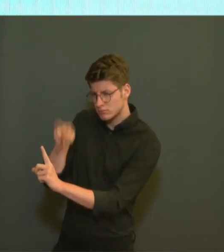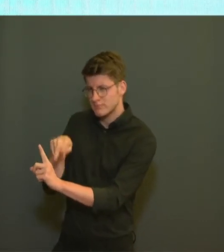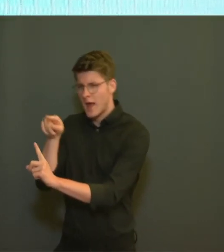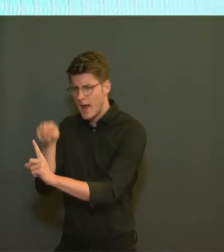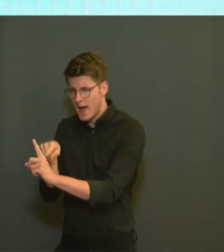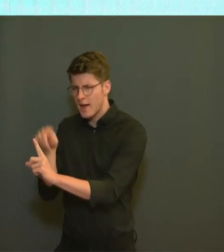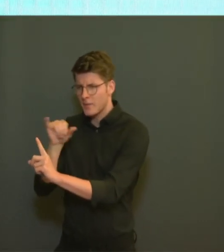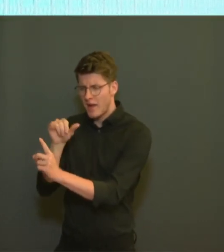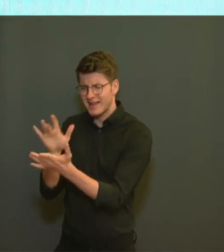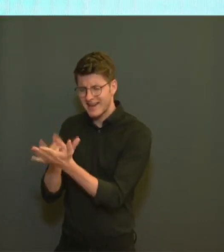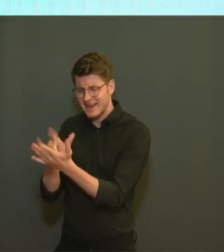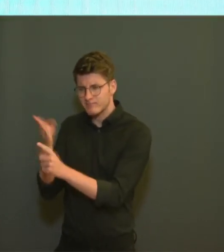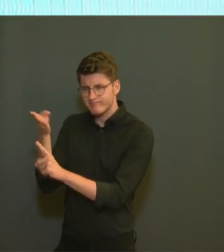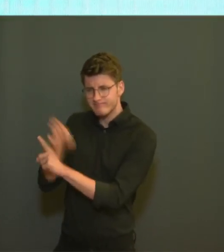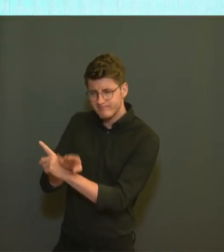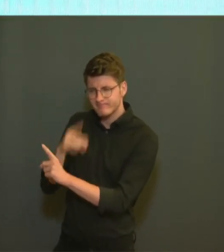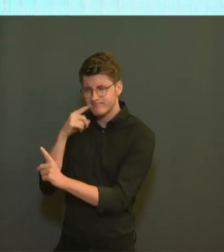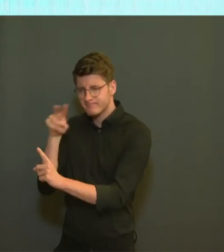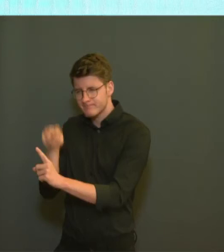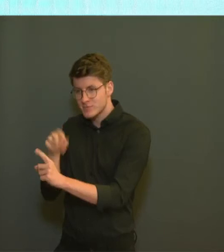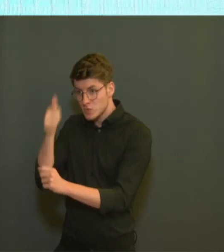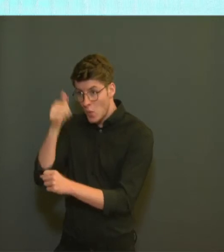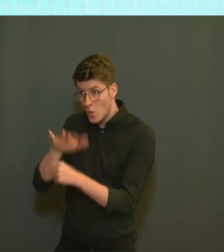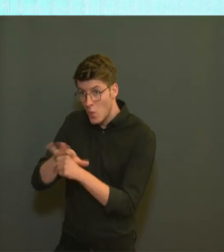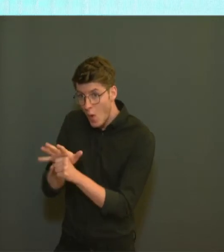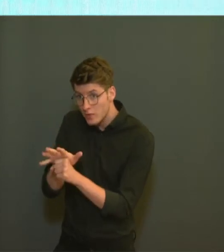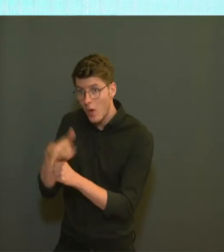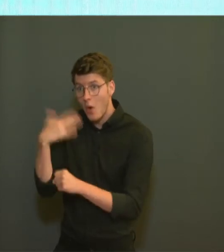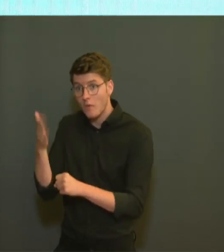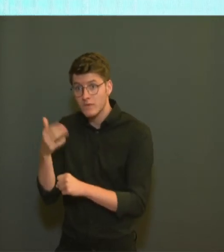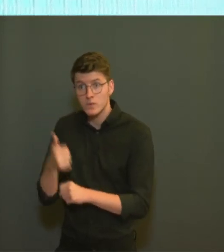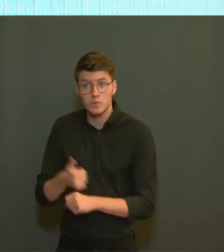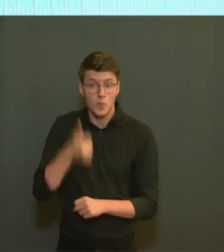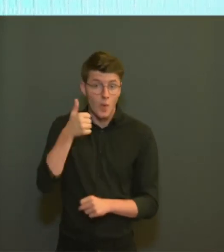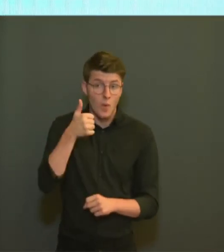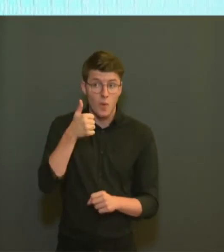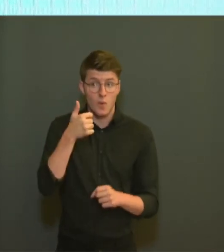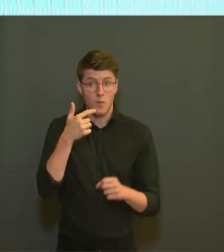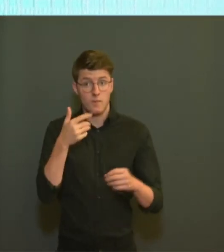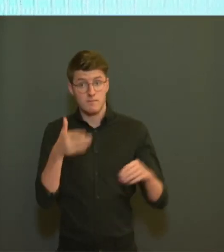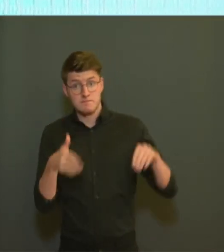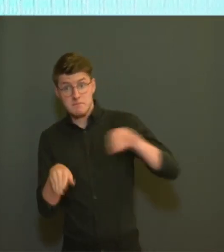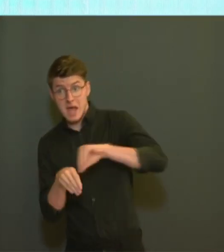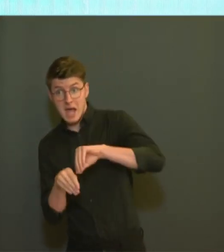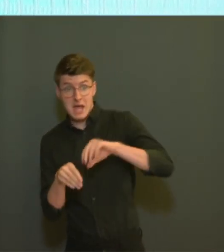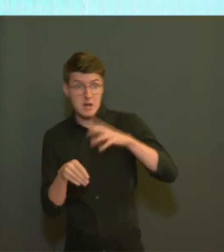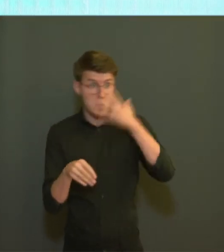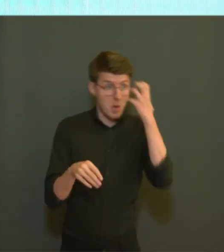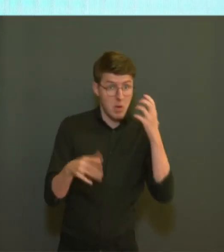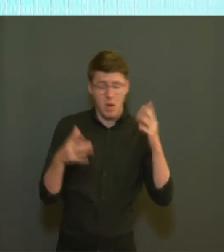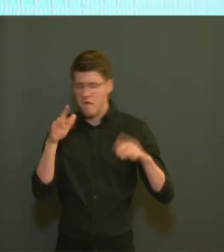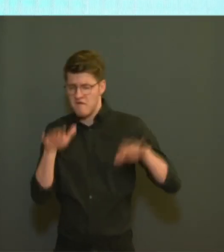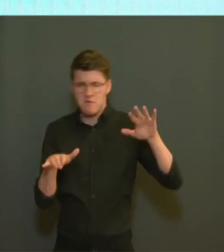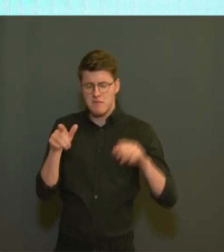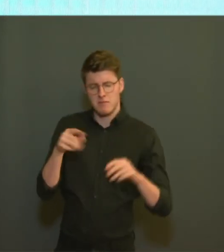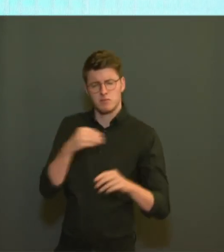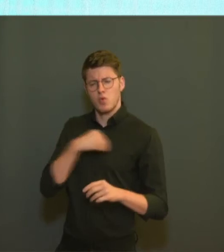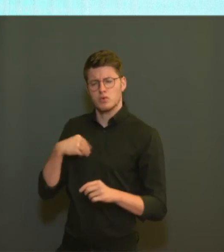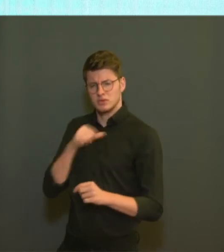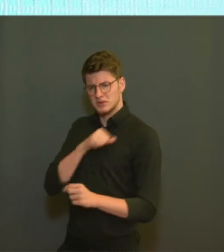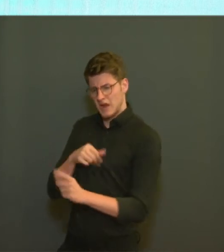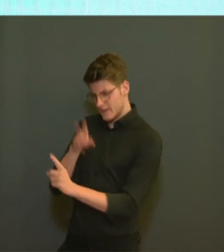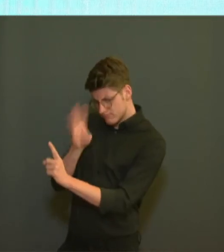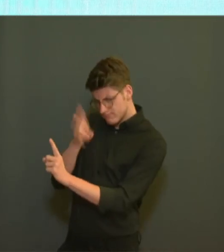dan niet veroorzaakt werd door COVID-19 of mede veroorzaakt werd door COVID-19. Dat kan op basis van een